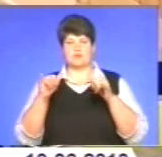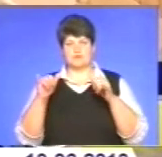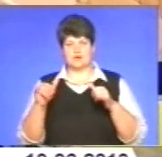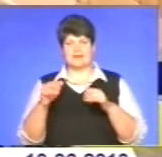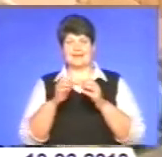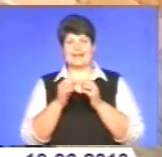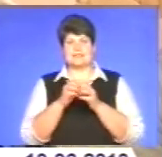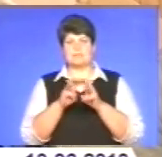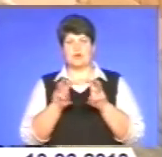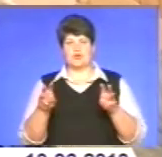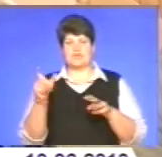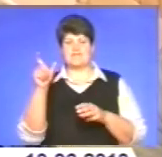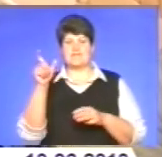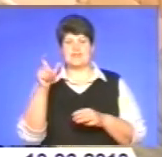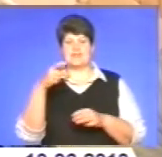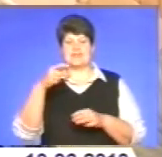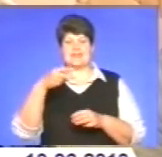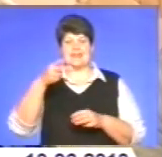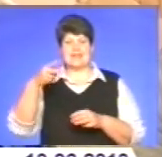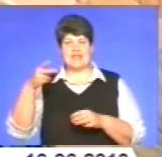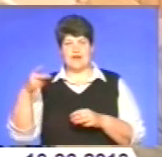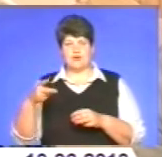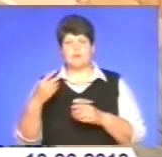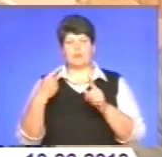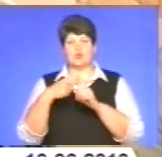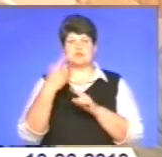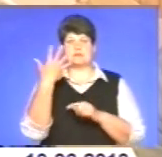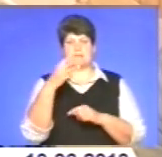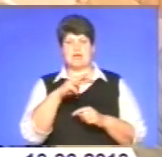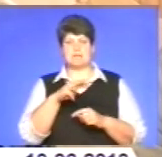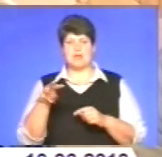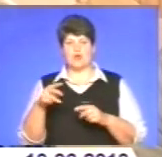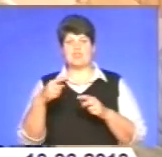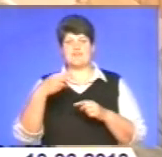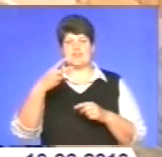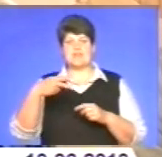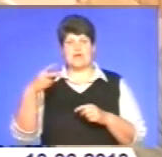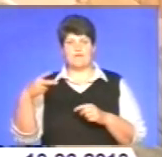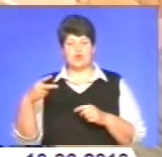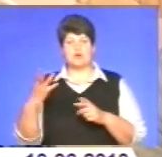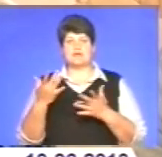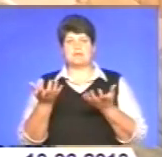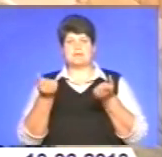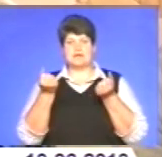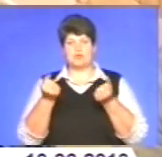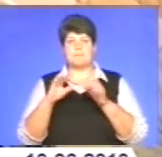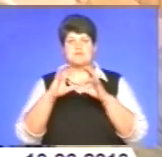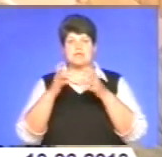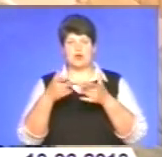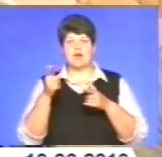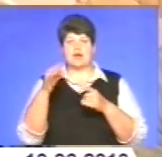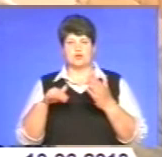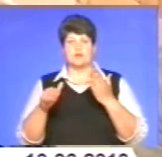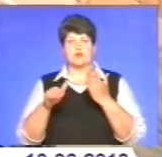євро реконструкції системи теплопостачання, плюс 5 мільйонів євро – це є грантовий проект, який ми отримуємо від міжнародних грантових інституцій для реалізації